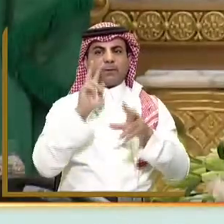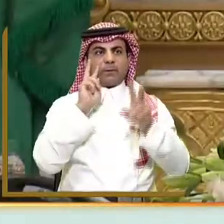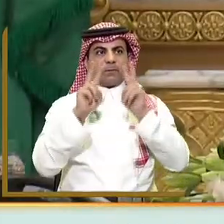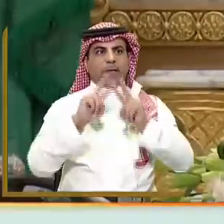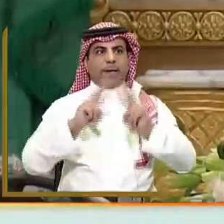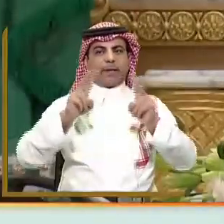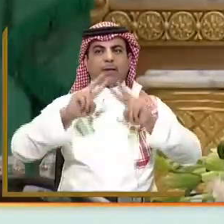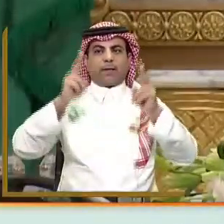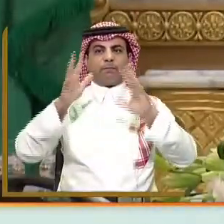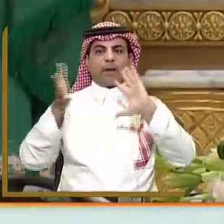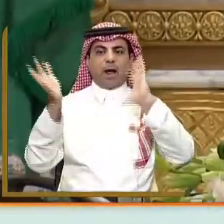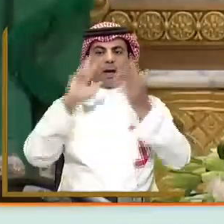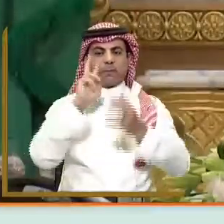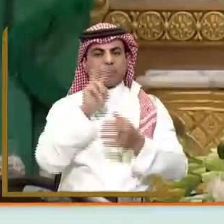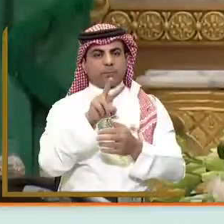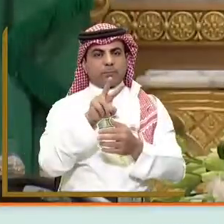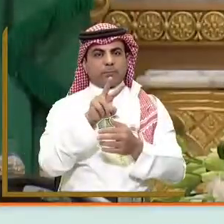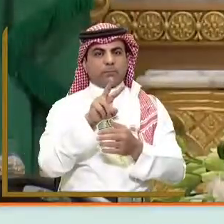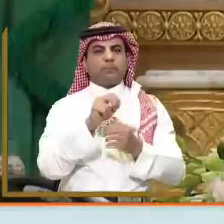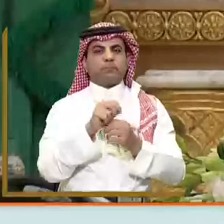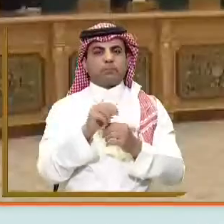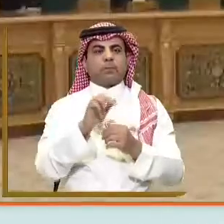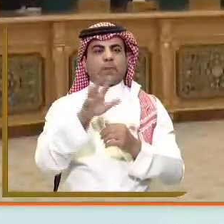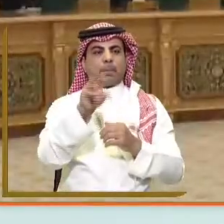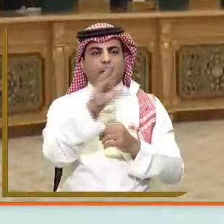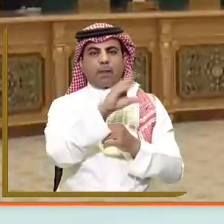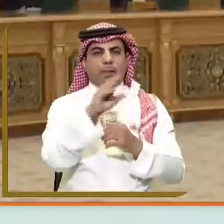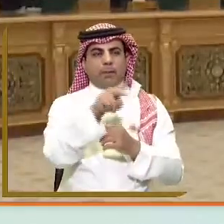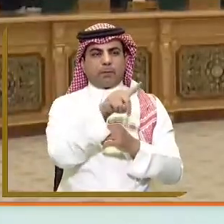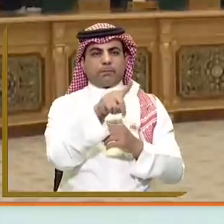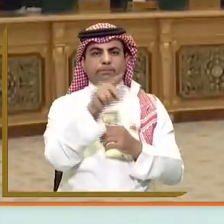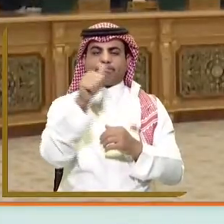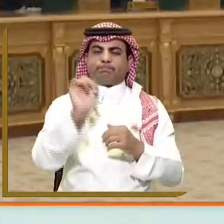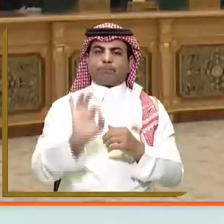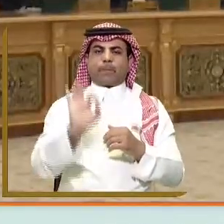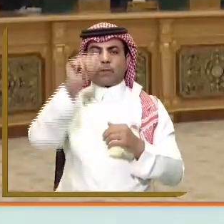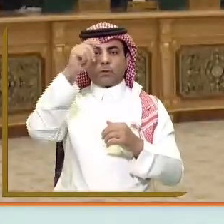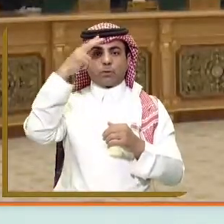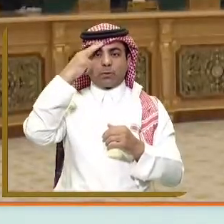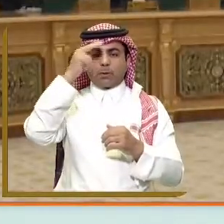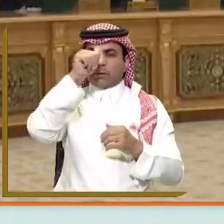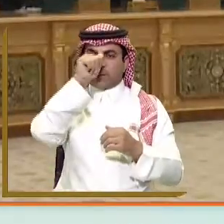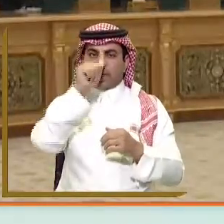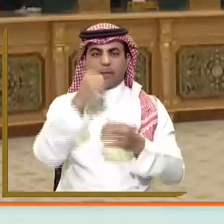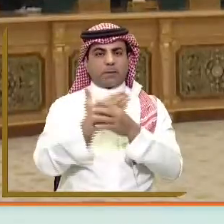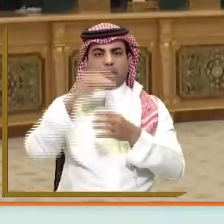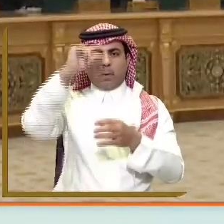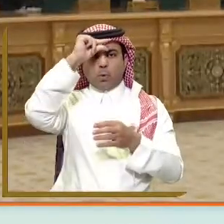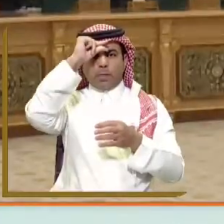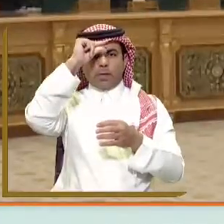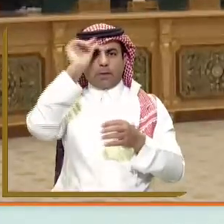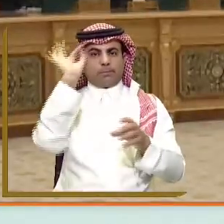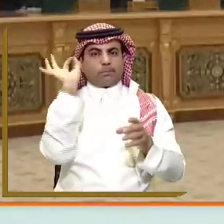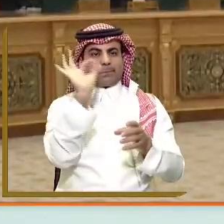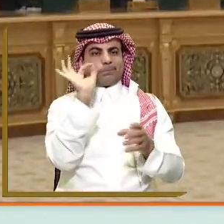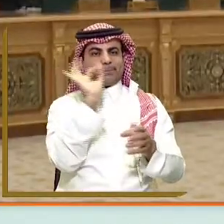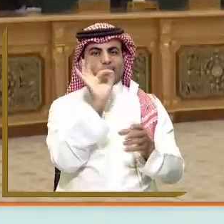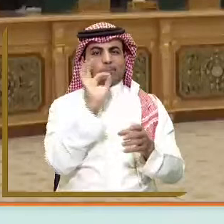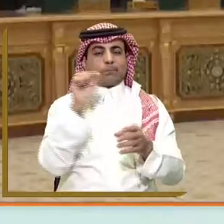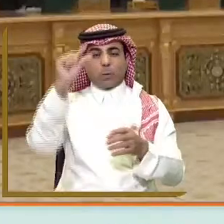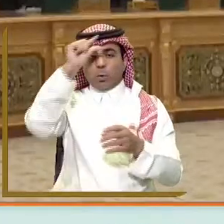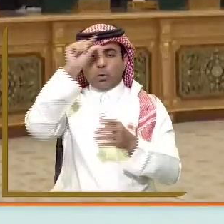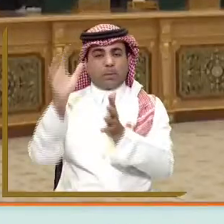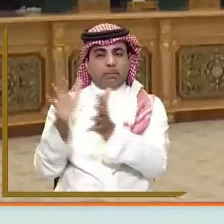الساحات، مجددا رفض المملكة وإدانتها للهجمات التي تشنها ميليشيا الحوثي الإرهابية المدعومة من إيران